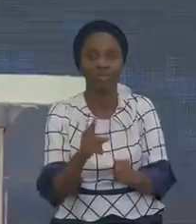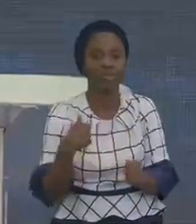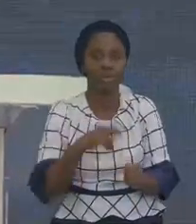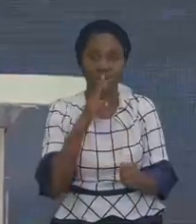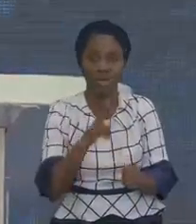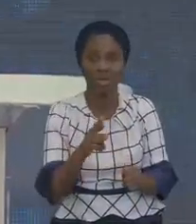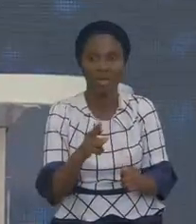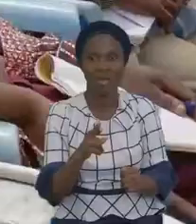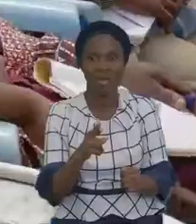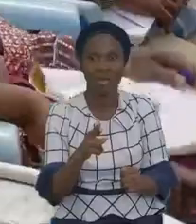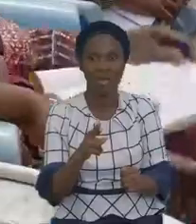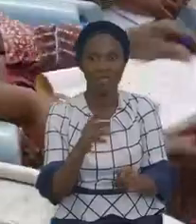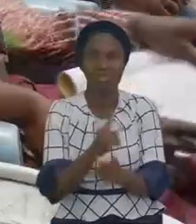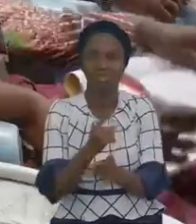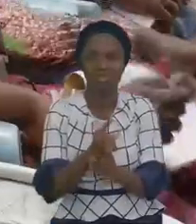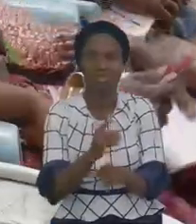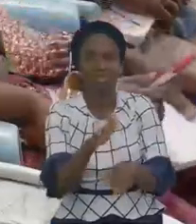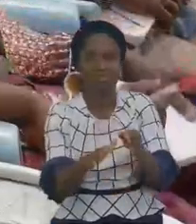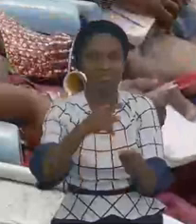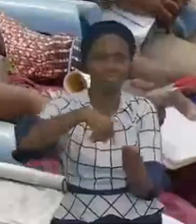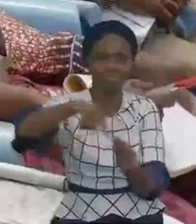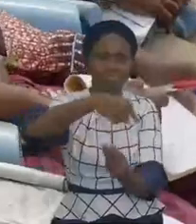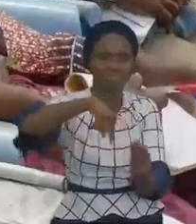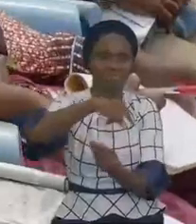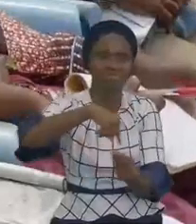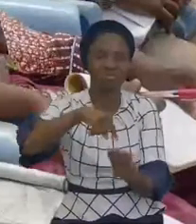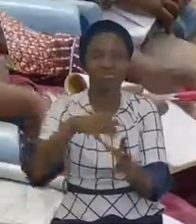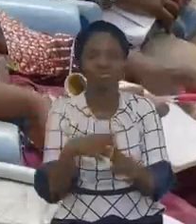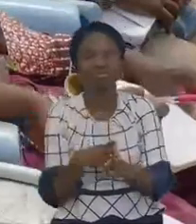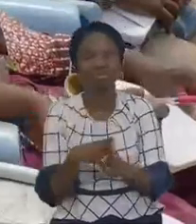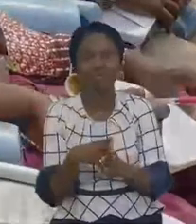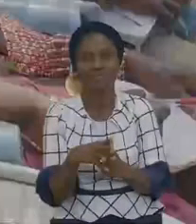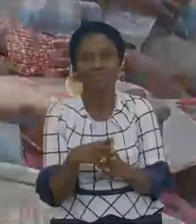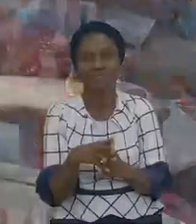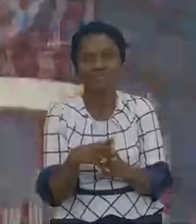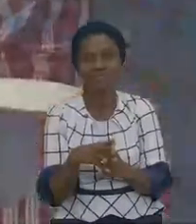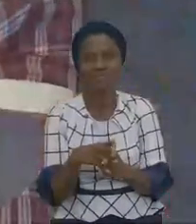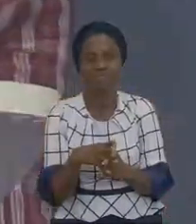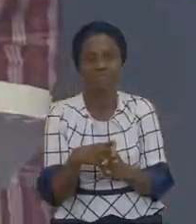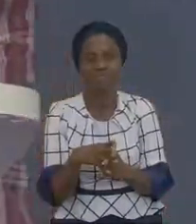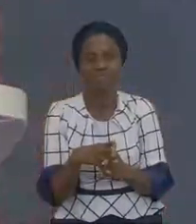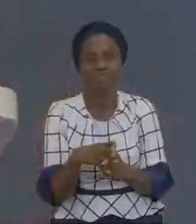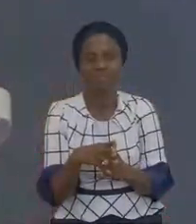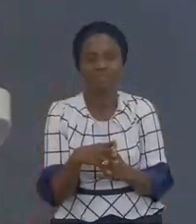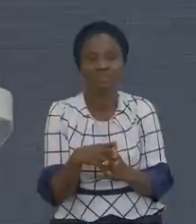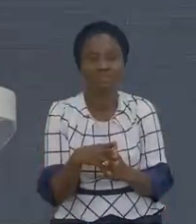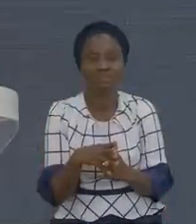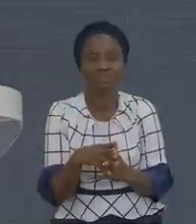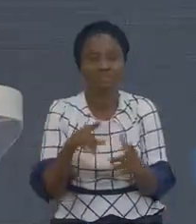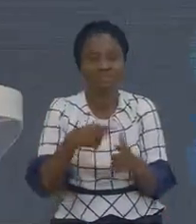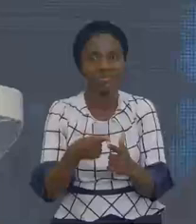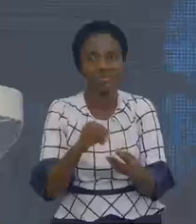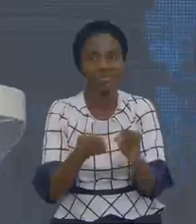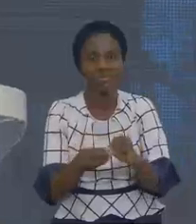limitation. Nous sommes insatisfaits de là où nous étions en train de tourner en rond. Deuxièmement, nous avons la décision,